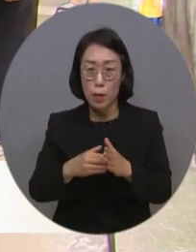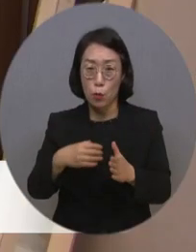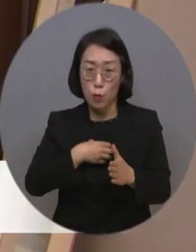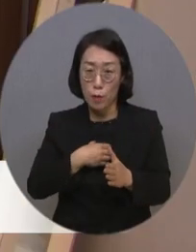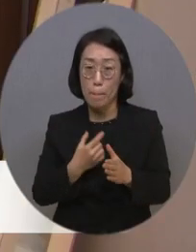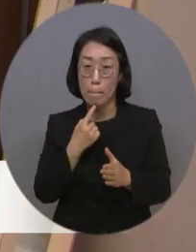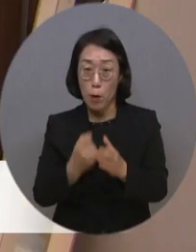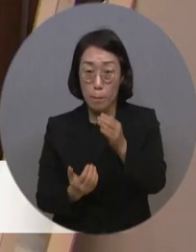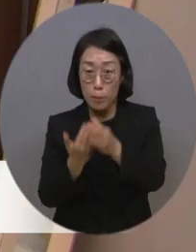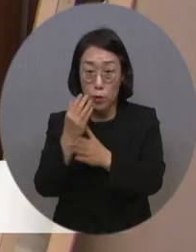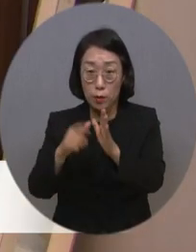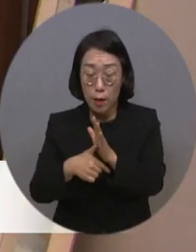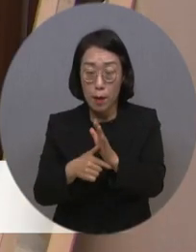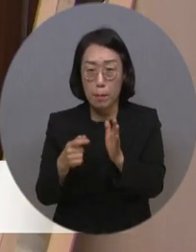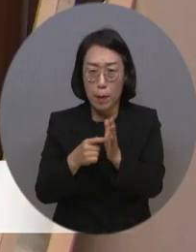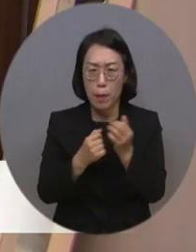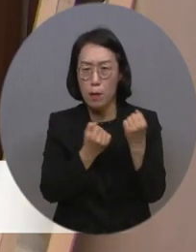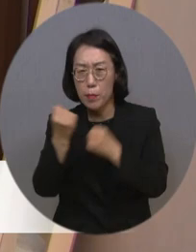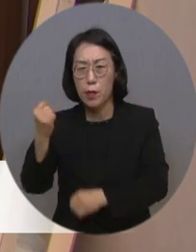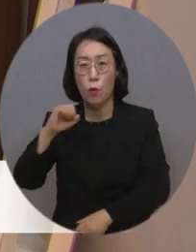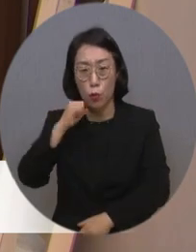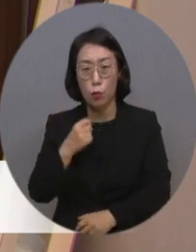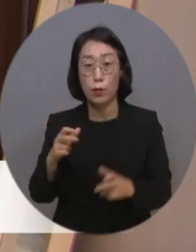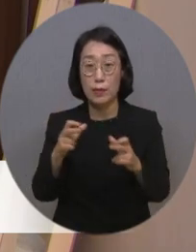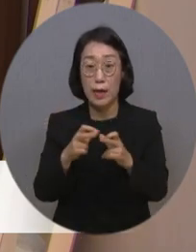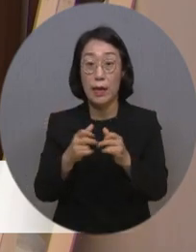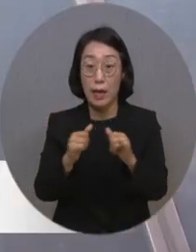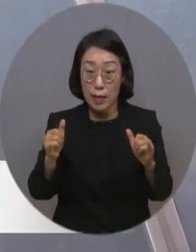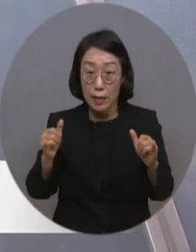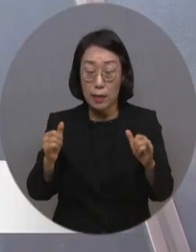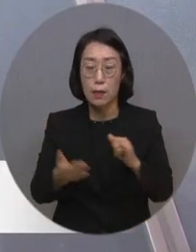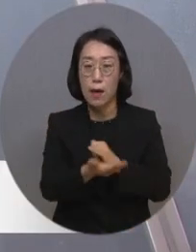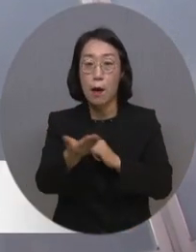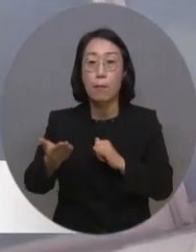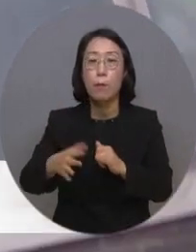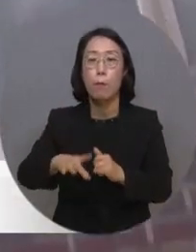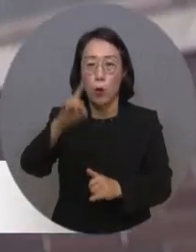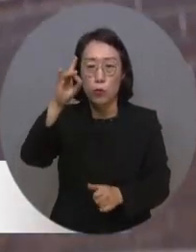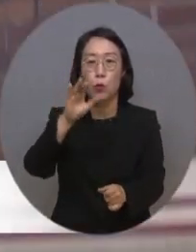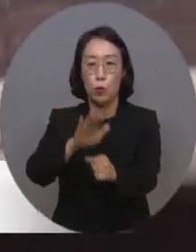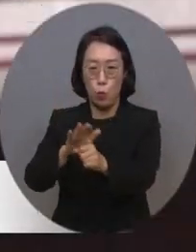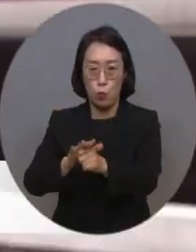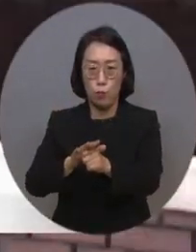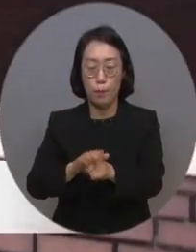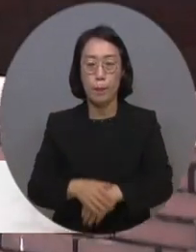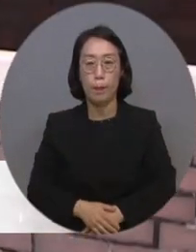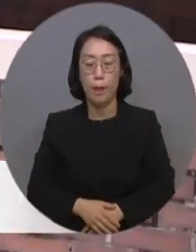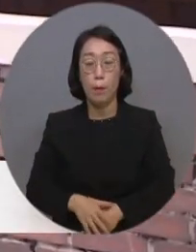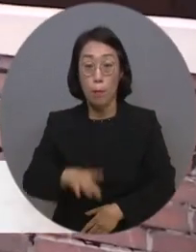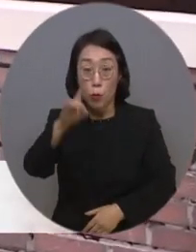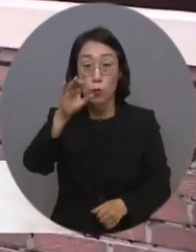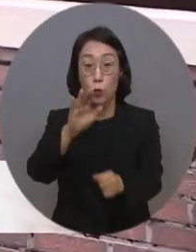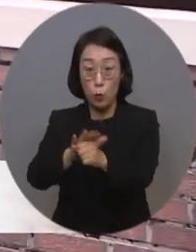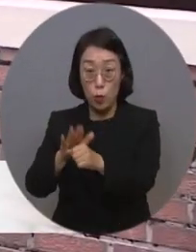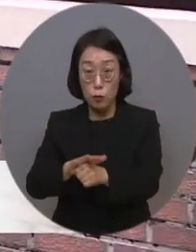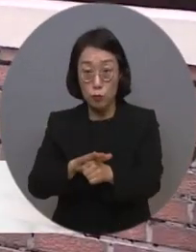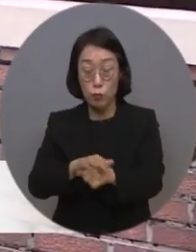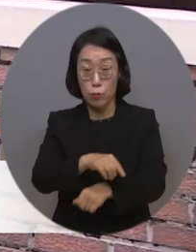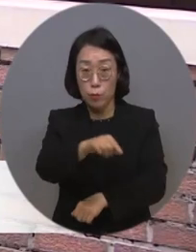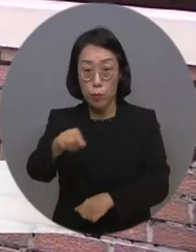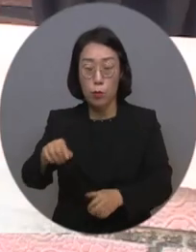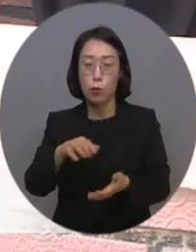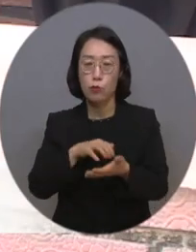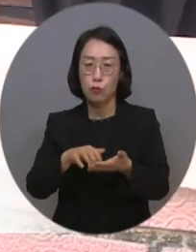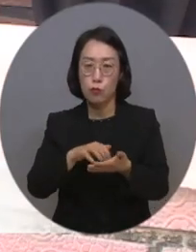경우 신속한 대피가 어려운 중증장애인 거주 가구가 우선 지원 대상이며 우선 지원 대상으로 추산되는